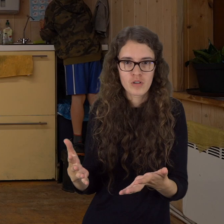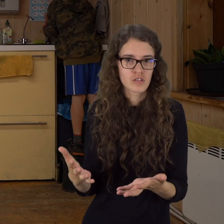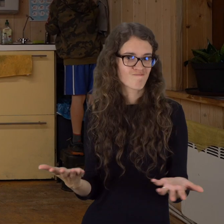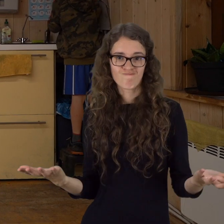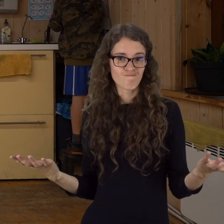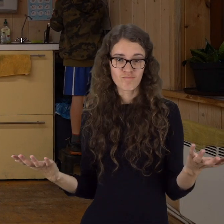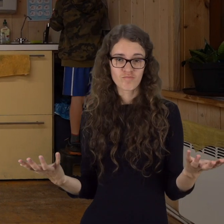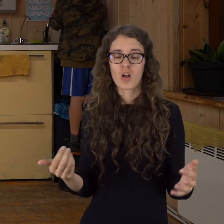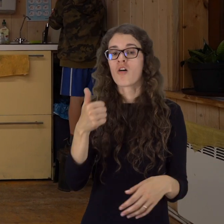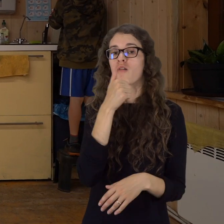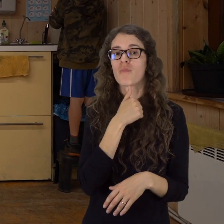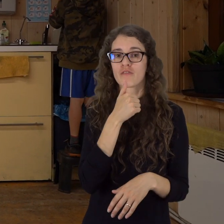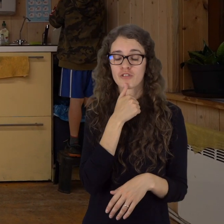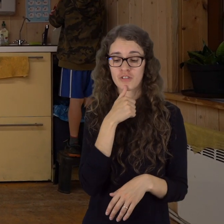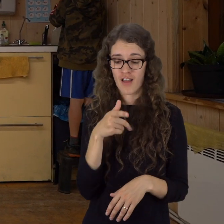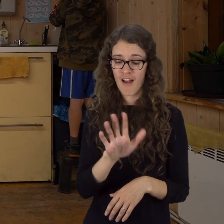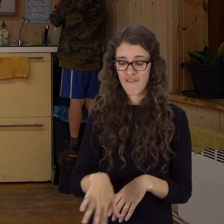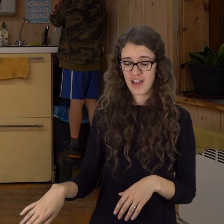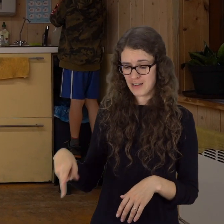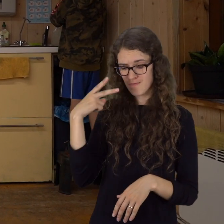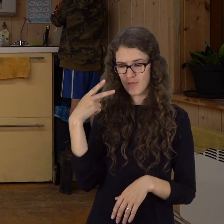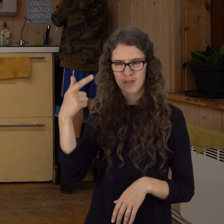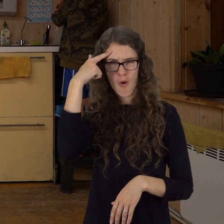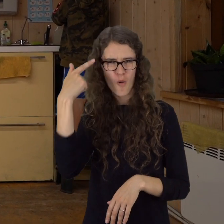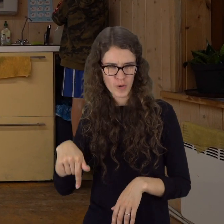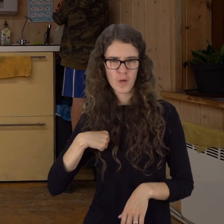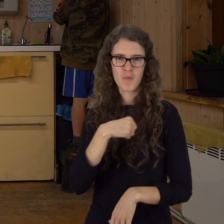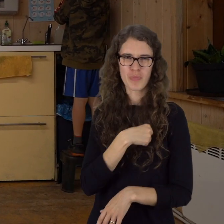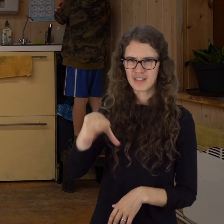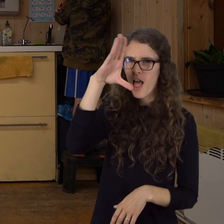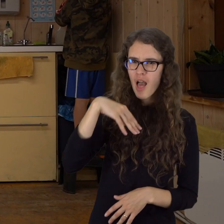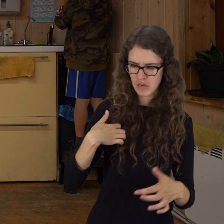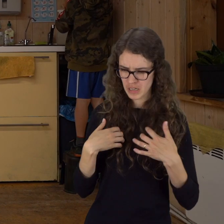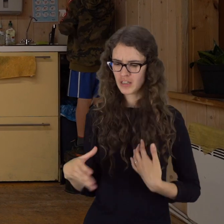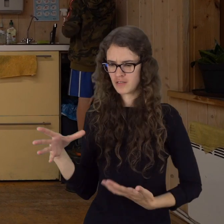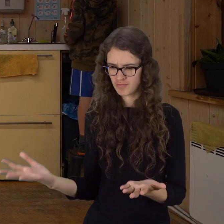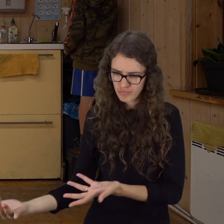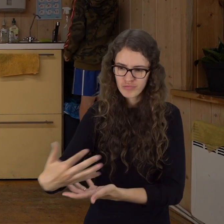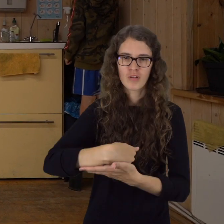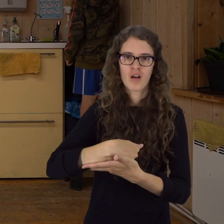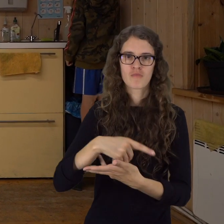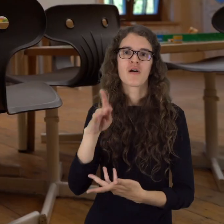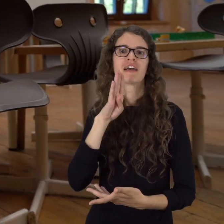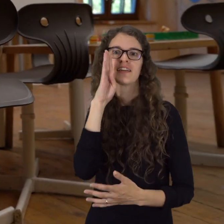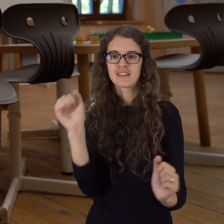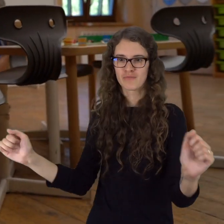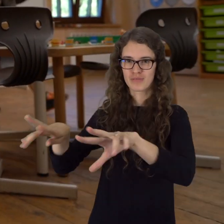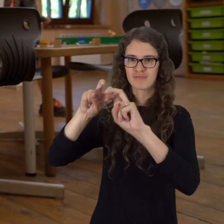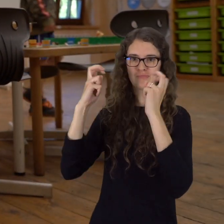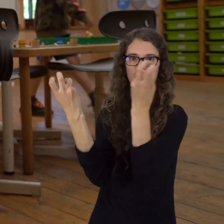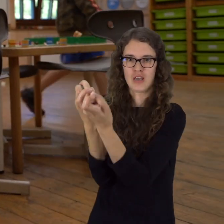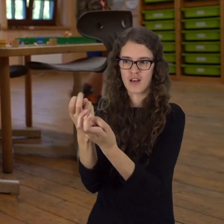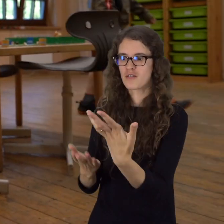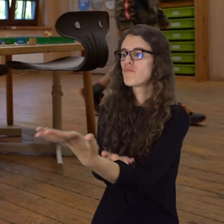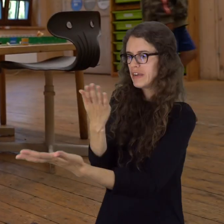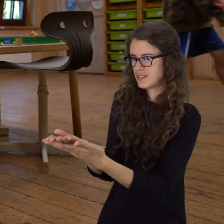tą informaciją, nes tikrai atrodo vaikai labai greitai gali viską surasti, bet kartais ateina į ryto ratą, atsineša tokių idėjų ir tu galvoji, iš kur tas vaikas